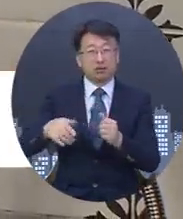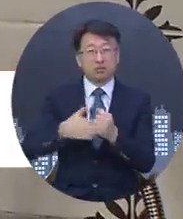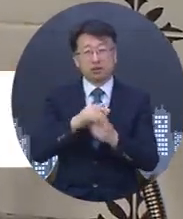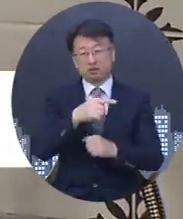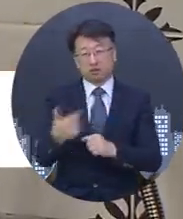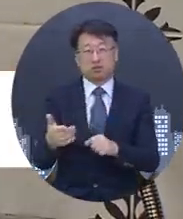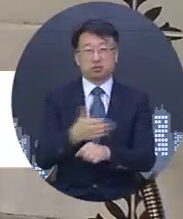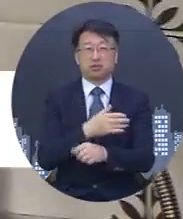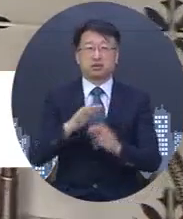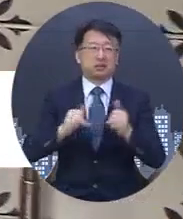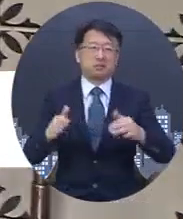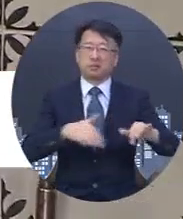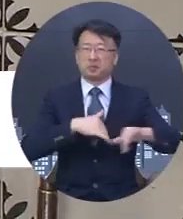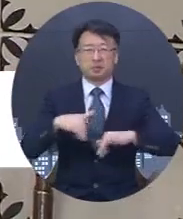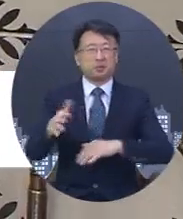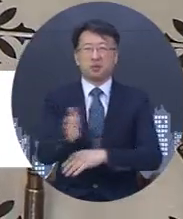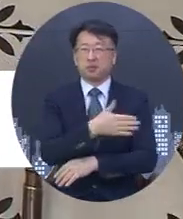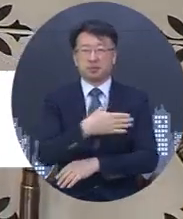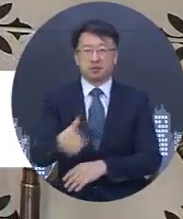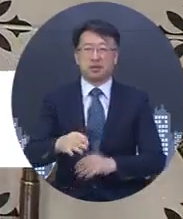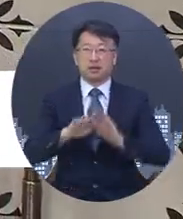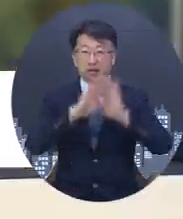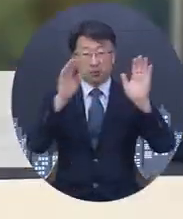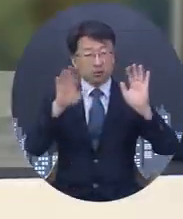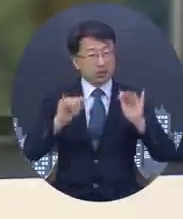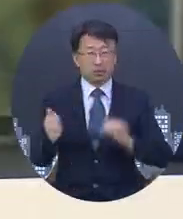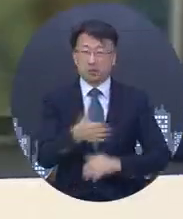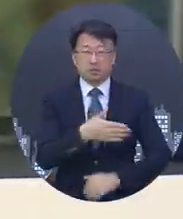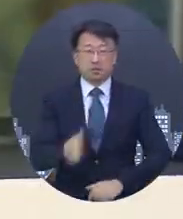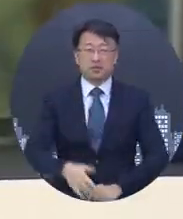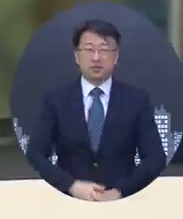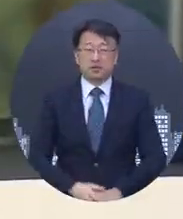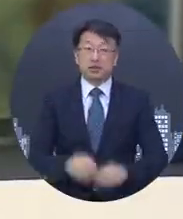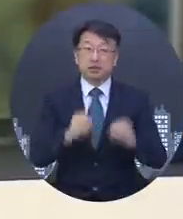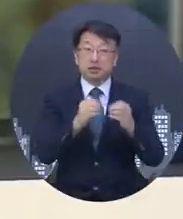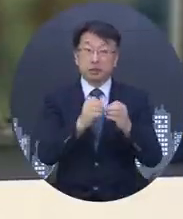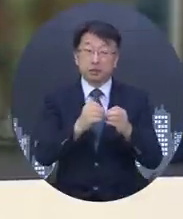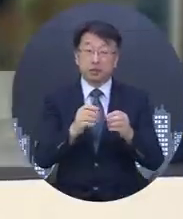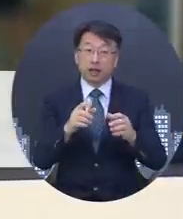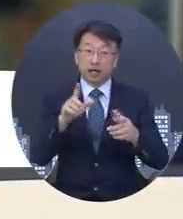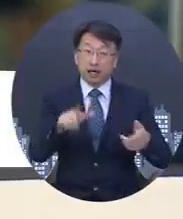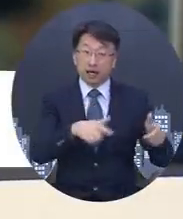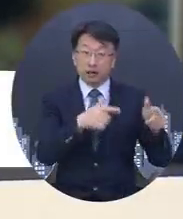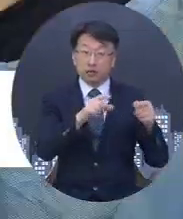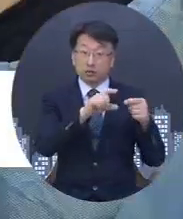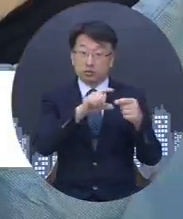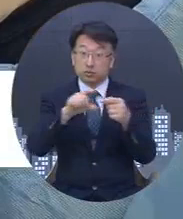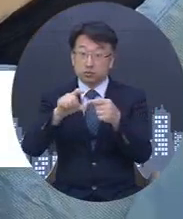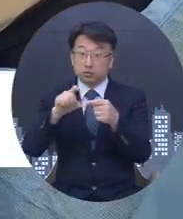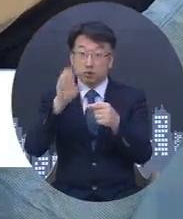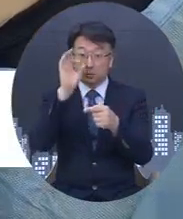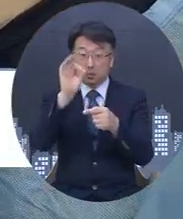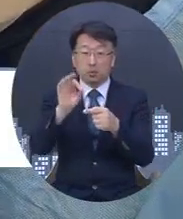없어요. 저녁이나 낮에도 그 사람 보기 힘들어요. 창원도 주간 1일 평균 확진 환자